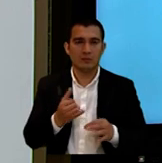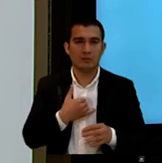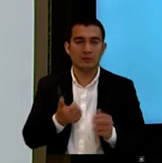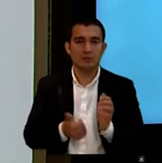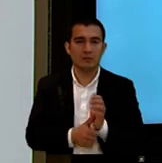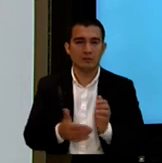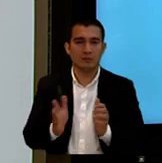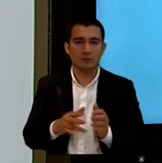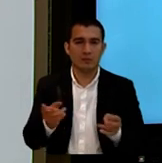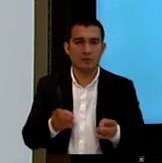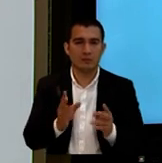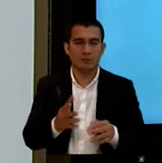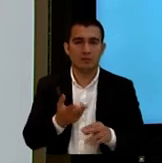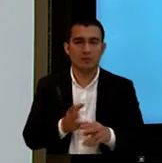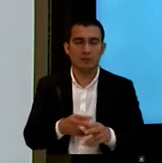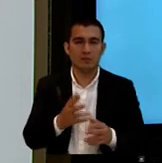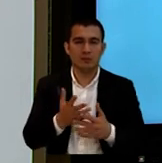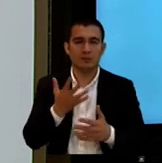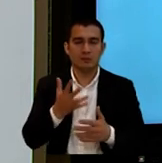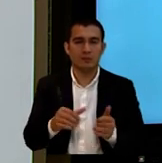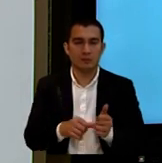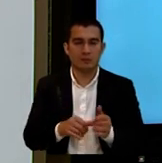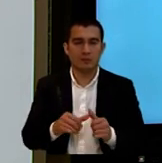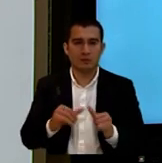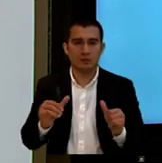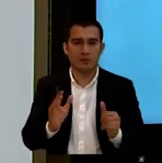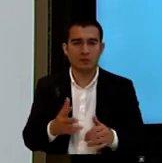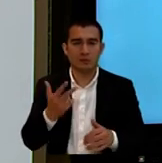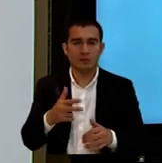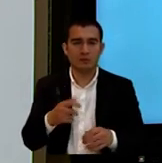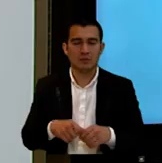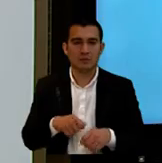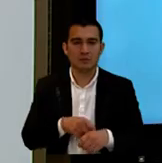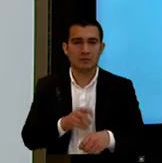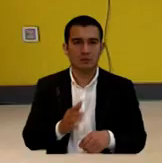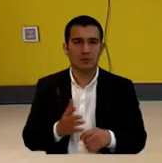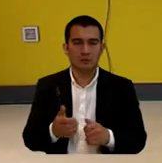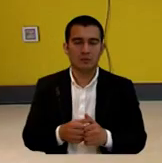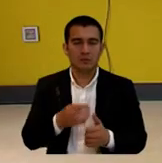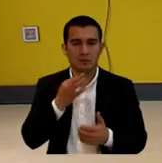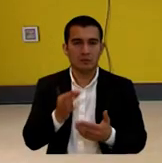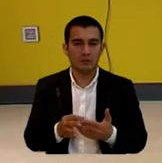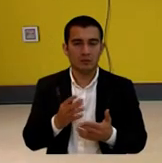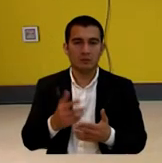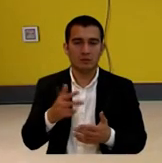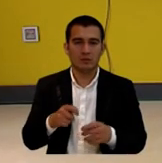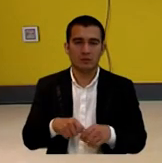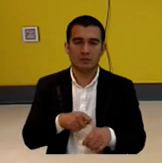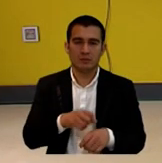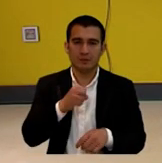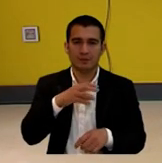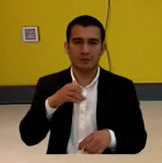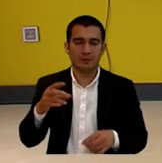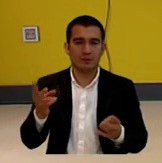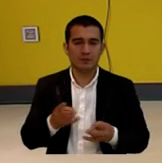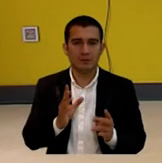6 ta kerak bo'ladi. Shuning uchun 5 ni 6 ga ko'paytirsak 30 metr kelib chiqadi. Demak, 30 metr chiroqchali